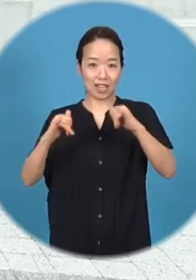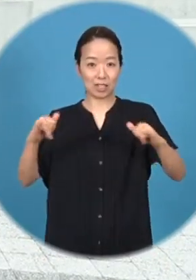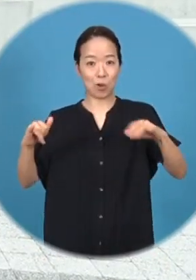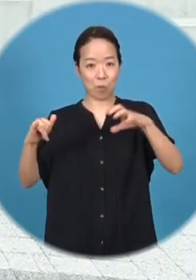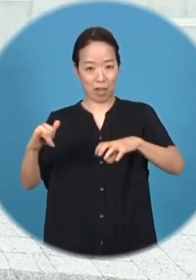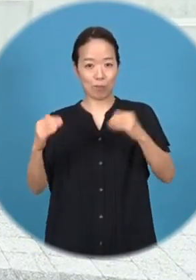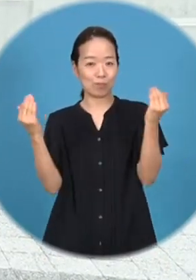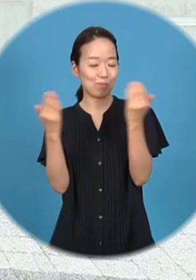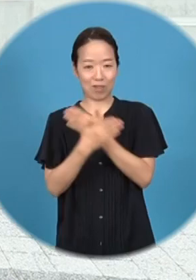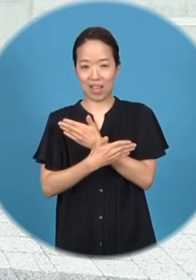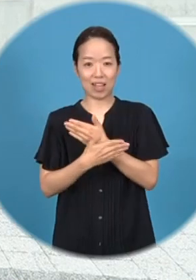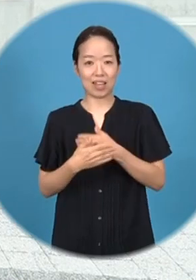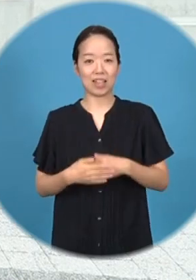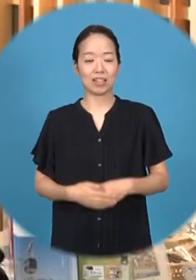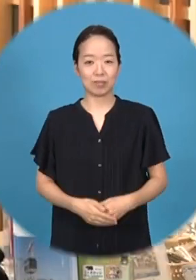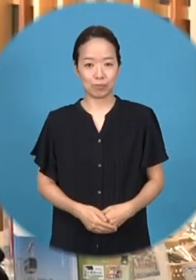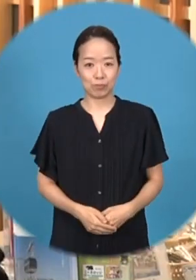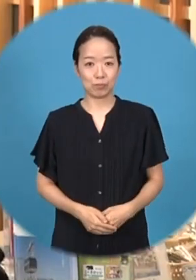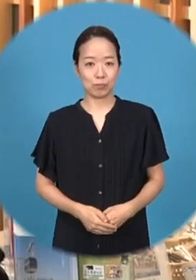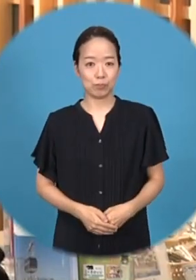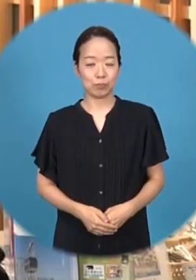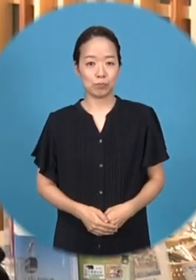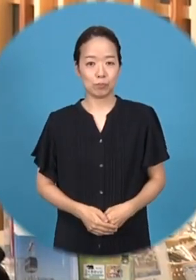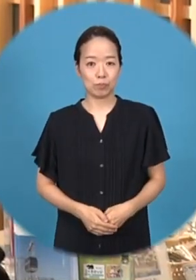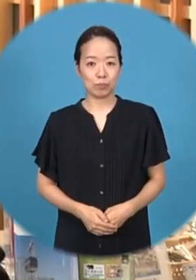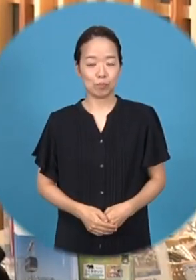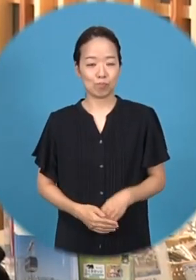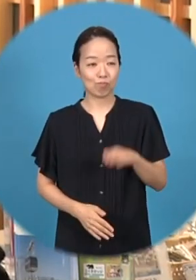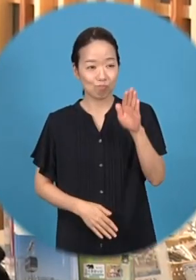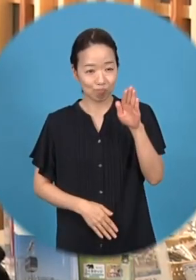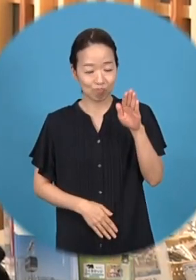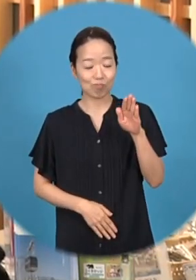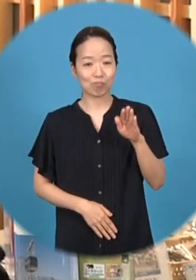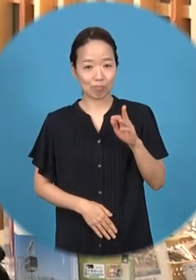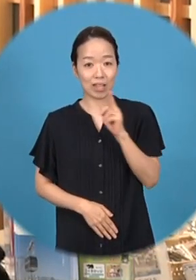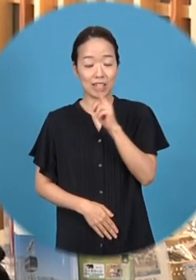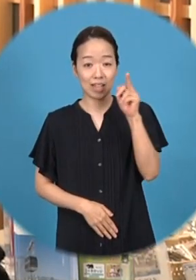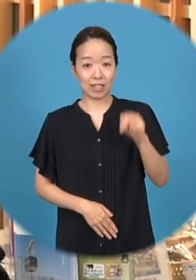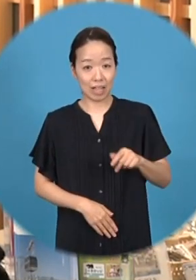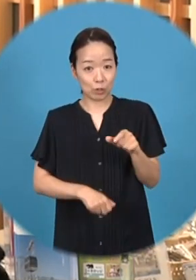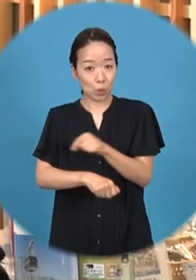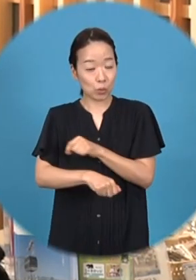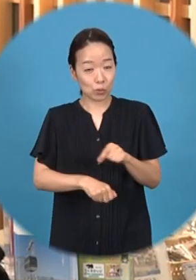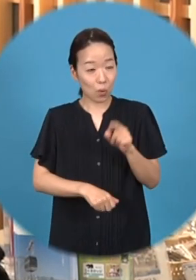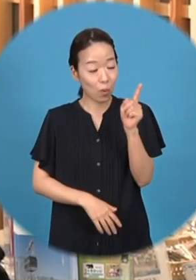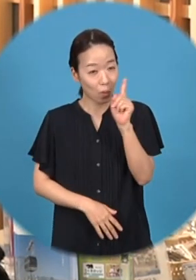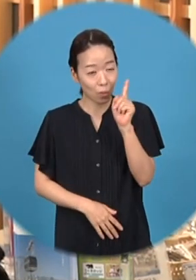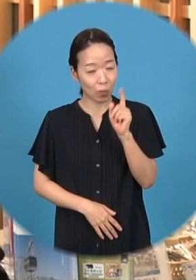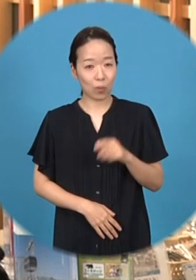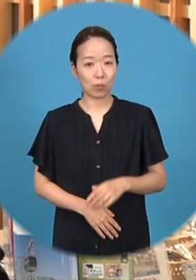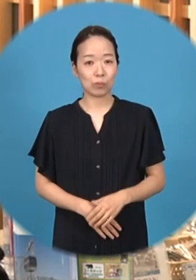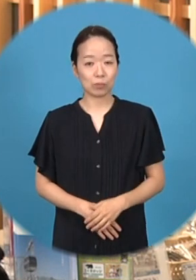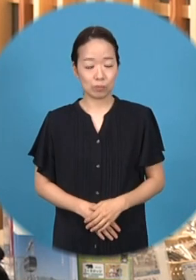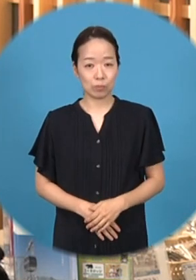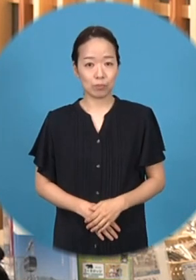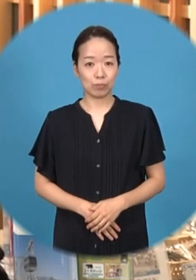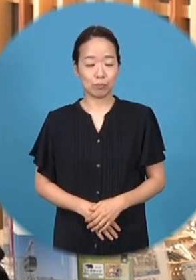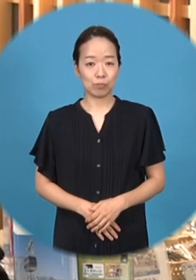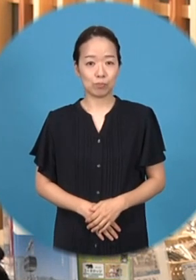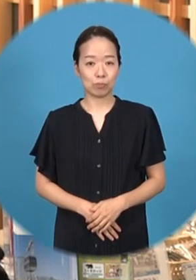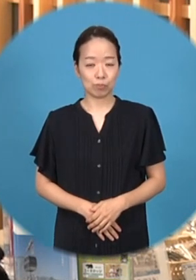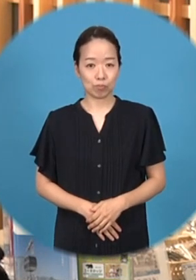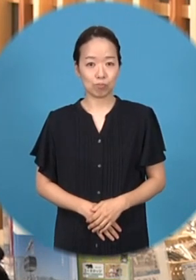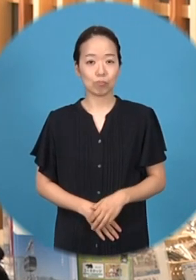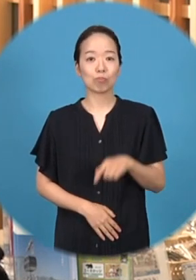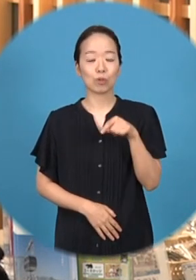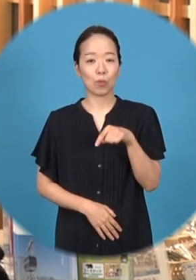場も生まれ変わりました。田中館長、センターの特徴について教えていただけますか。 ここの